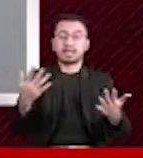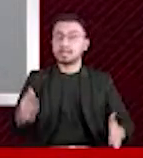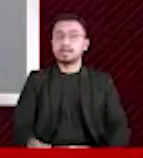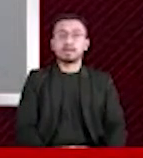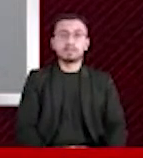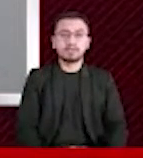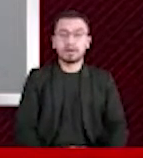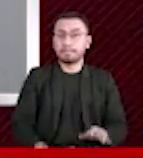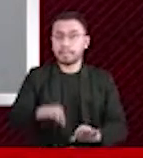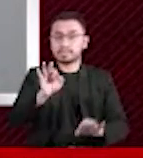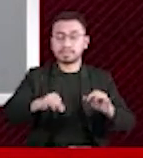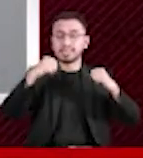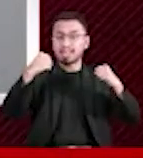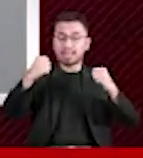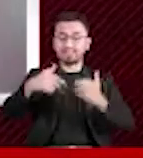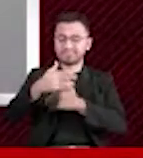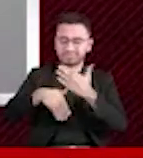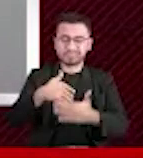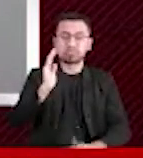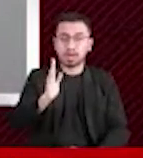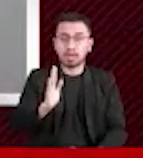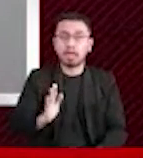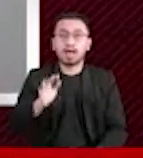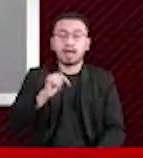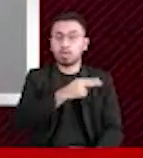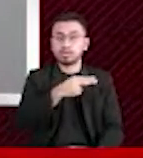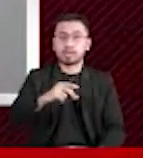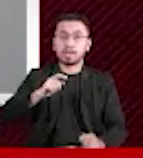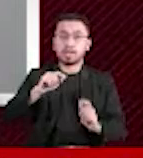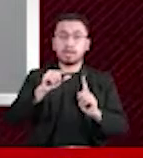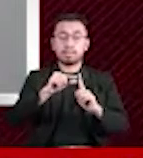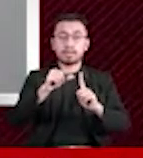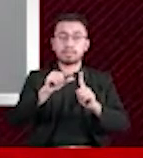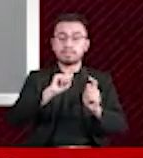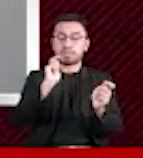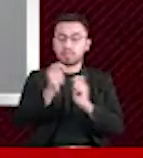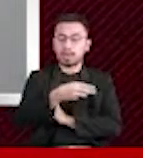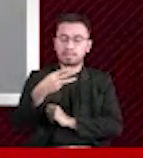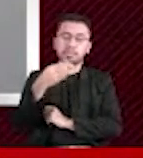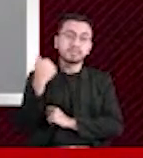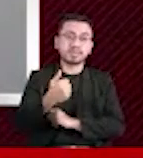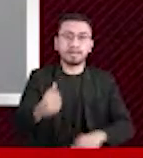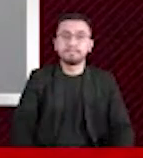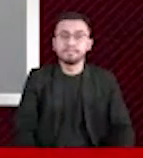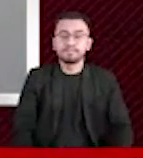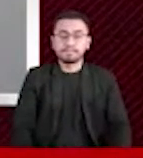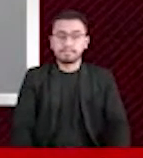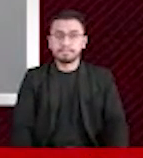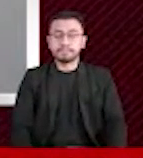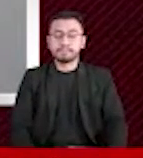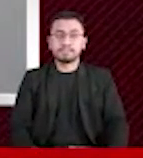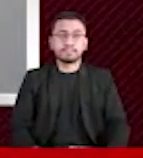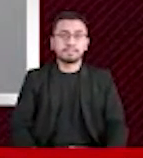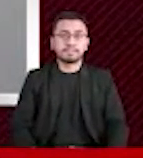maka kita akan siap memasuki transisi apa yang dikatakan dengan eh hidup berdampingan dengan dan